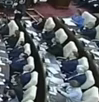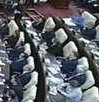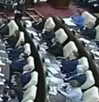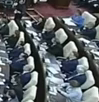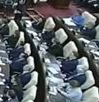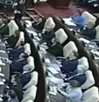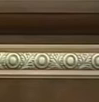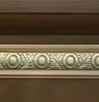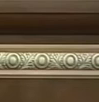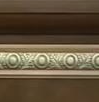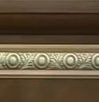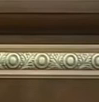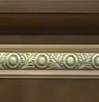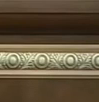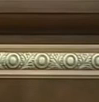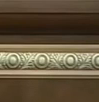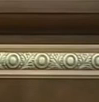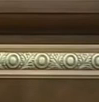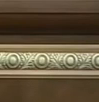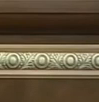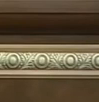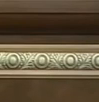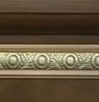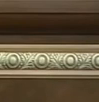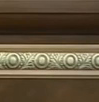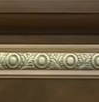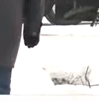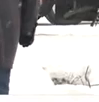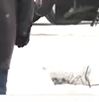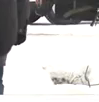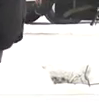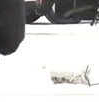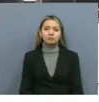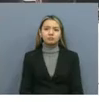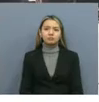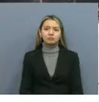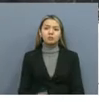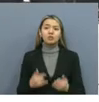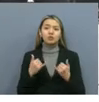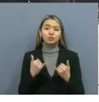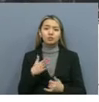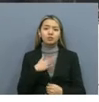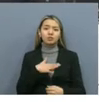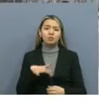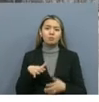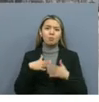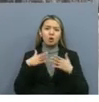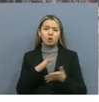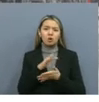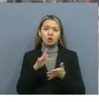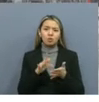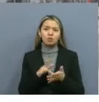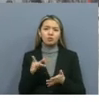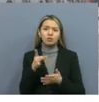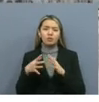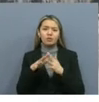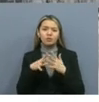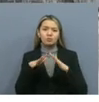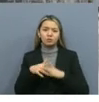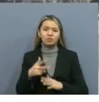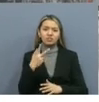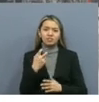добровольческой деятельности, привить им навыки активной жизненной позиции. Бүгінгі таңда елімізде әрі қалалар мен ауылды жерлерді қосалғанда